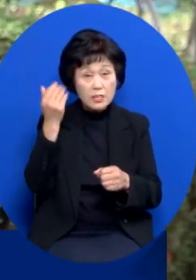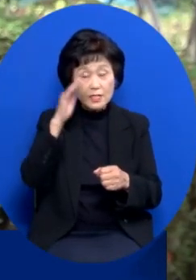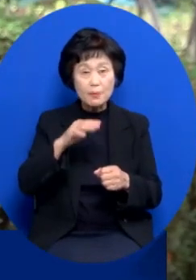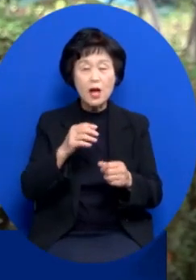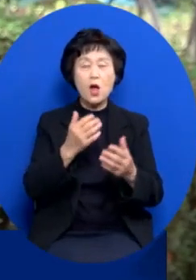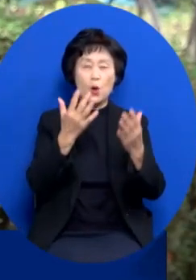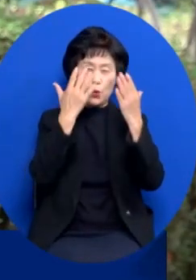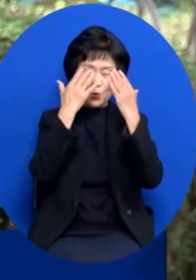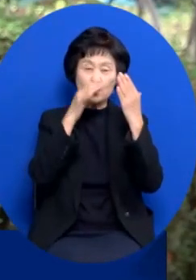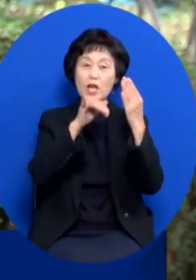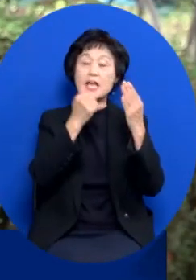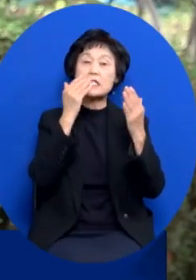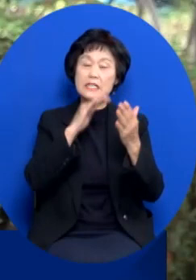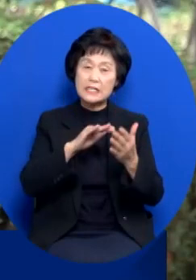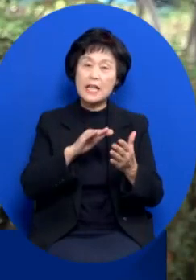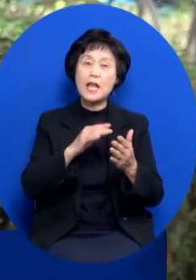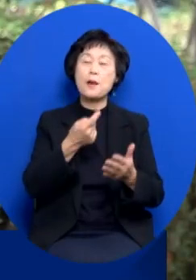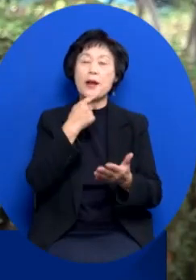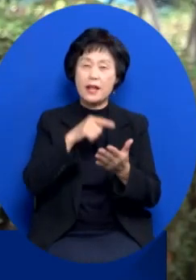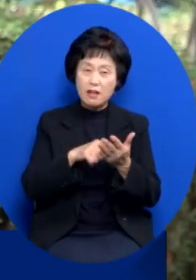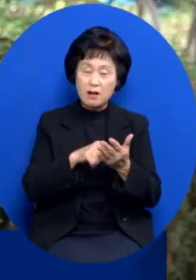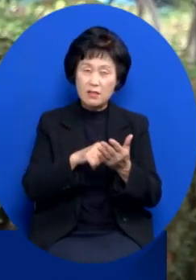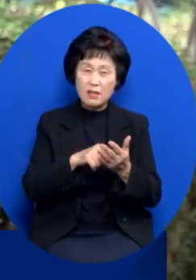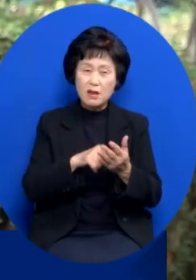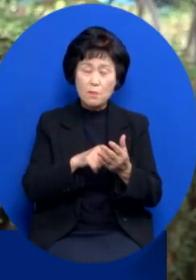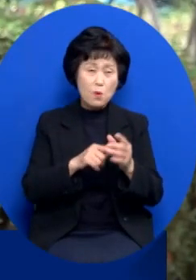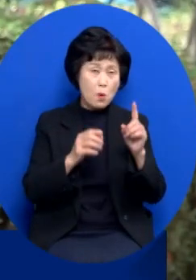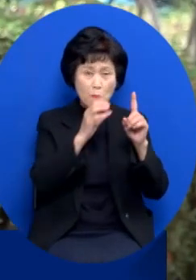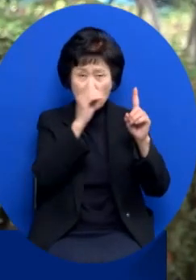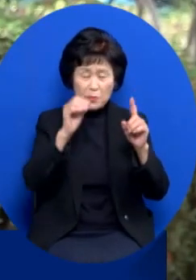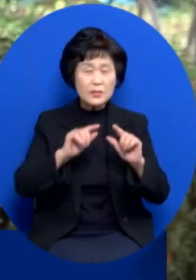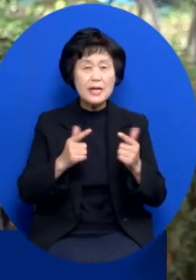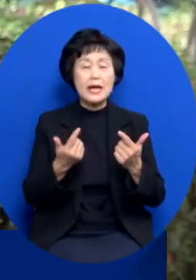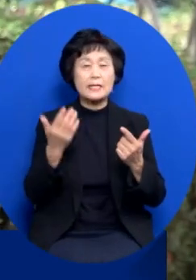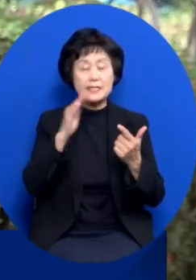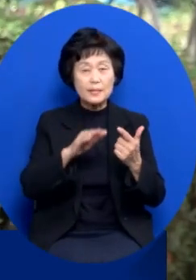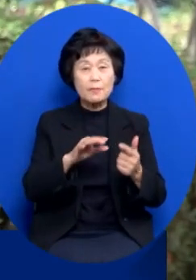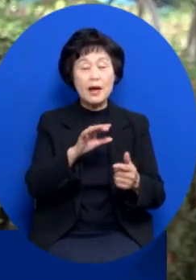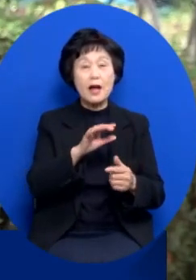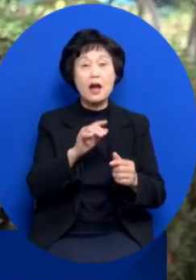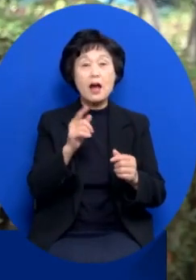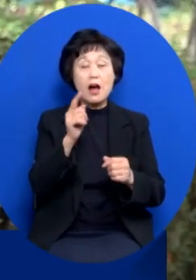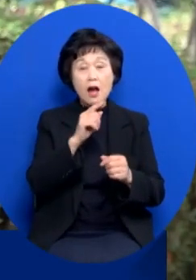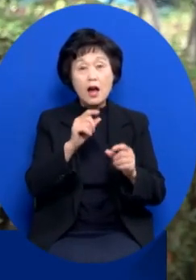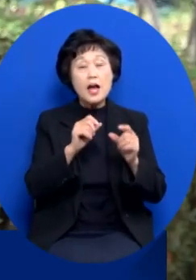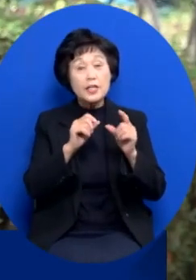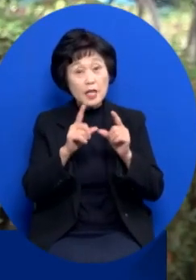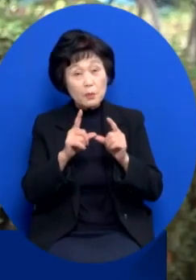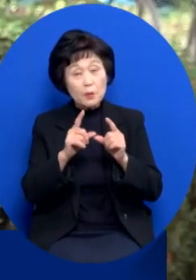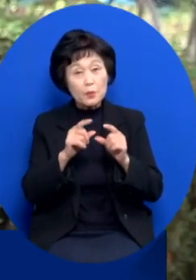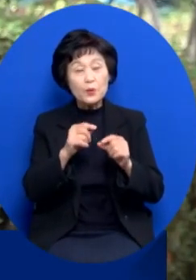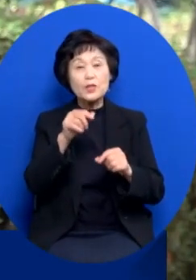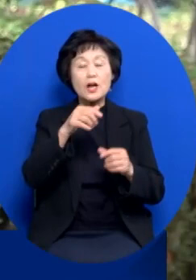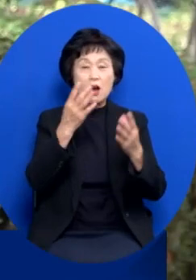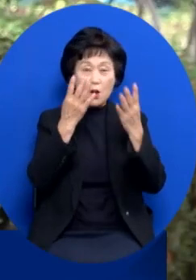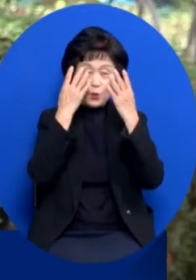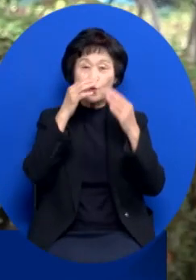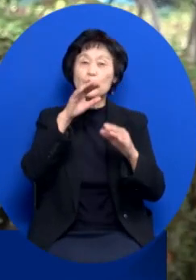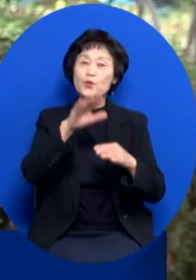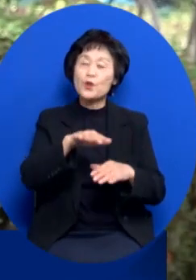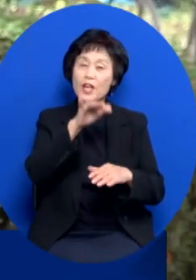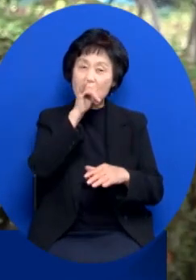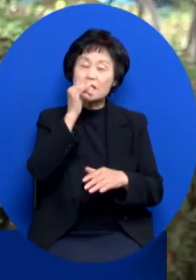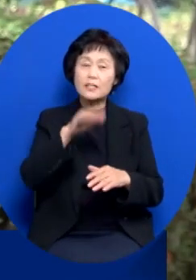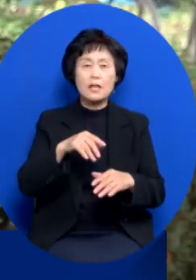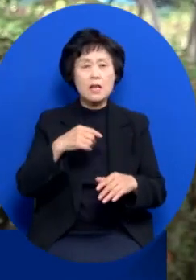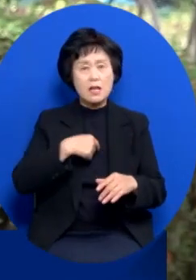거예요. 물론 다는 아니지만 변화되고 또 자기의 재능을 발견해서 사회 출소한 이후에 대비할 수 있는 그런